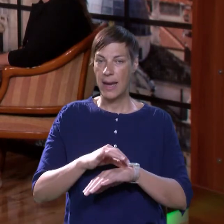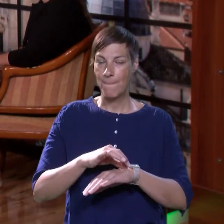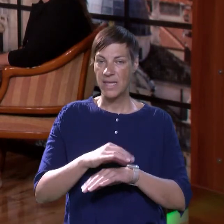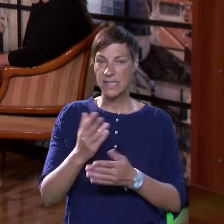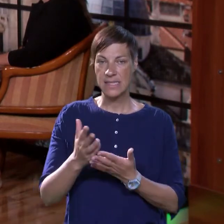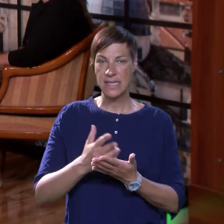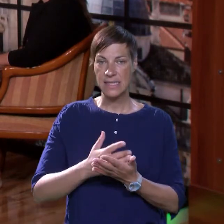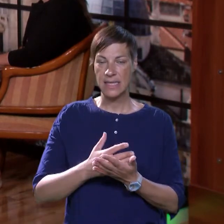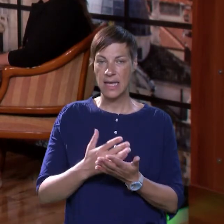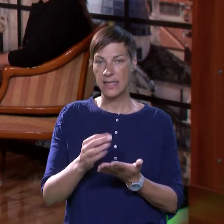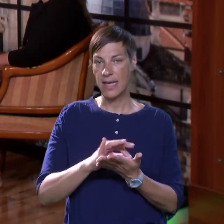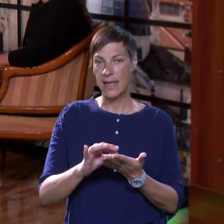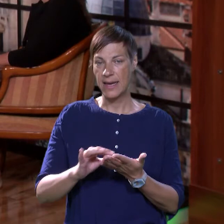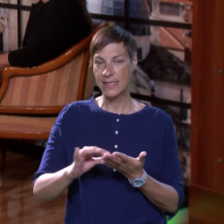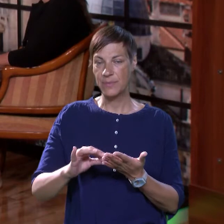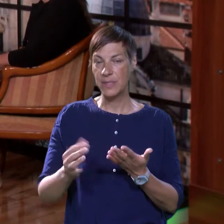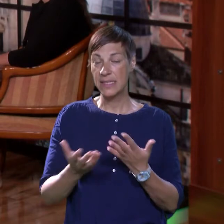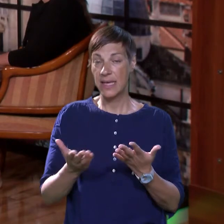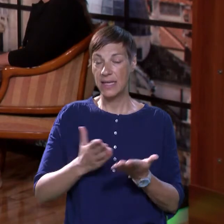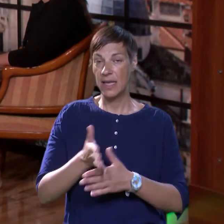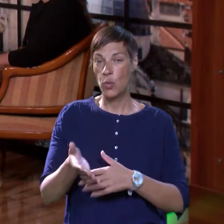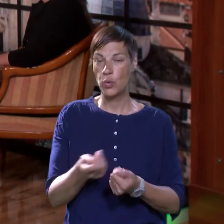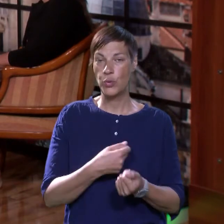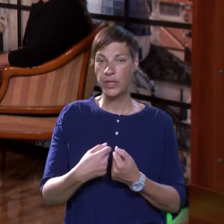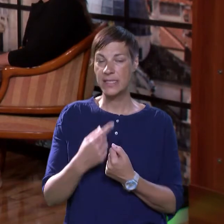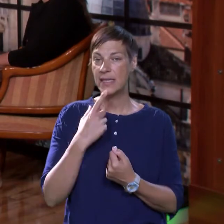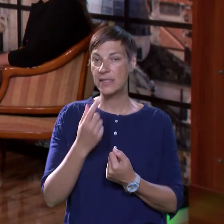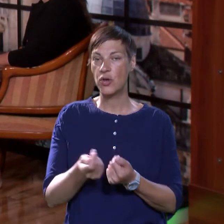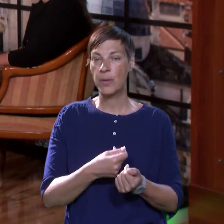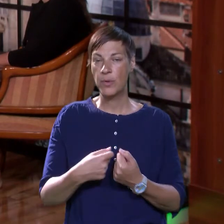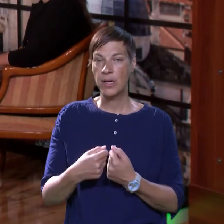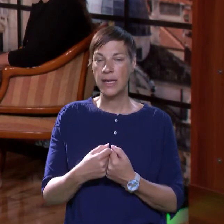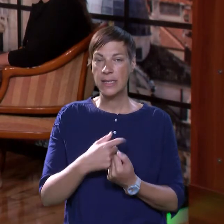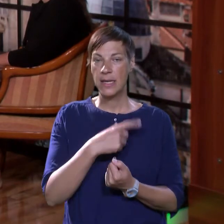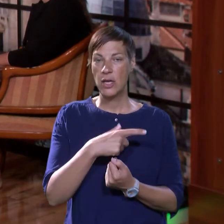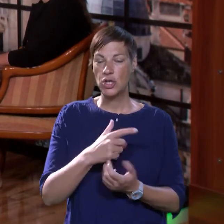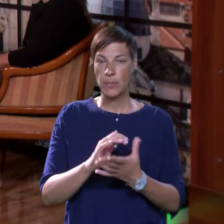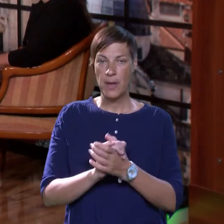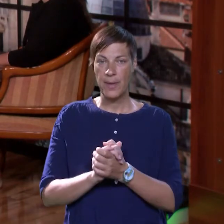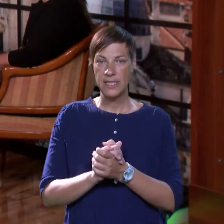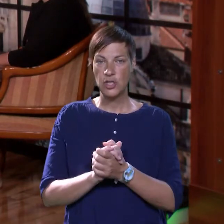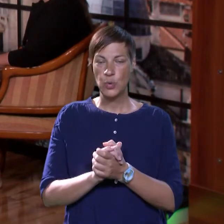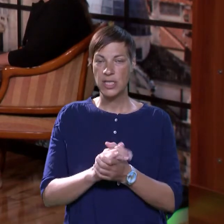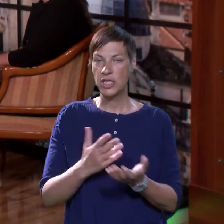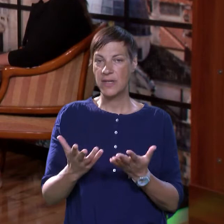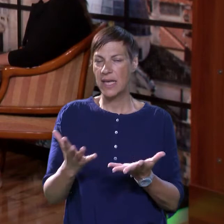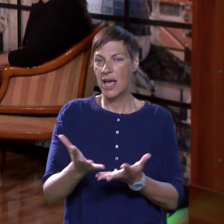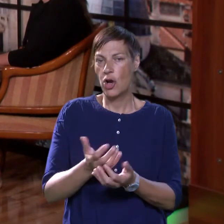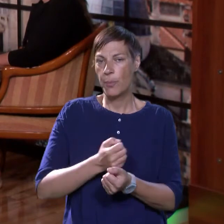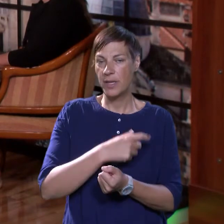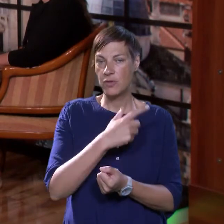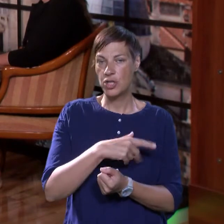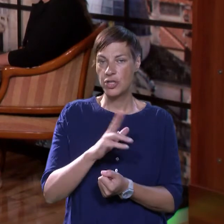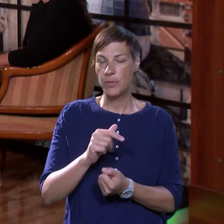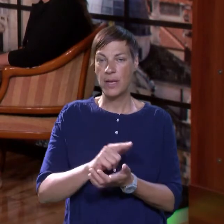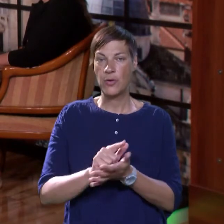nemedicinske zadatke raspisati i gdje unutar zajednice, s kojim organizacijama ili ljudima surađivati, kako privući